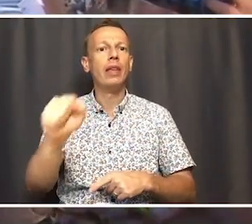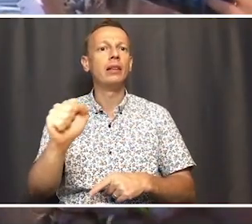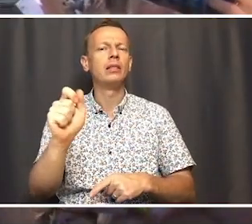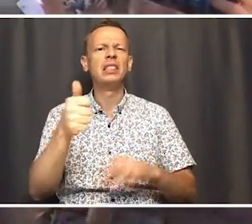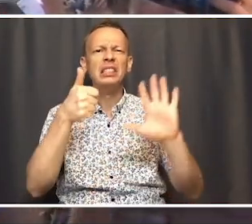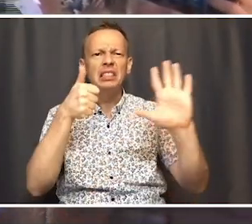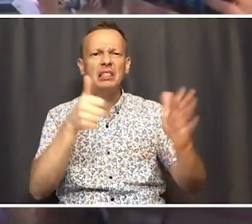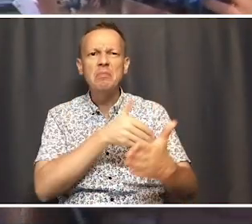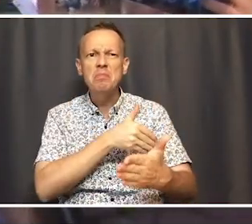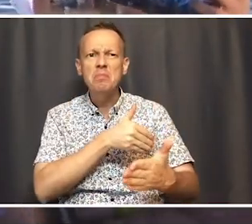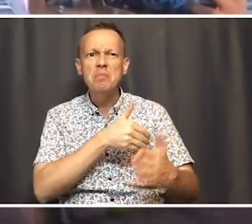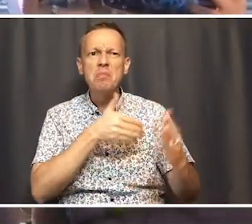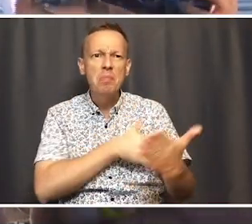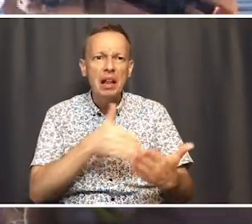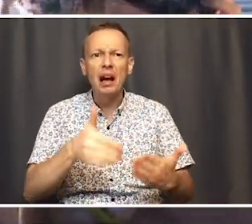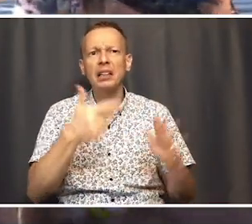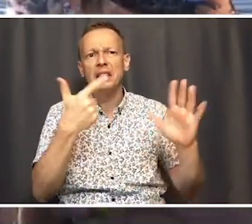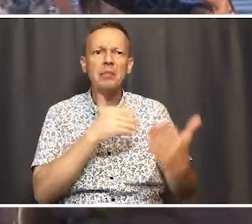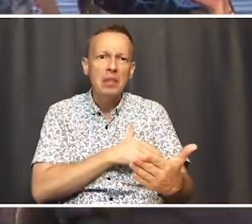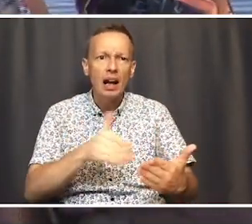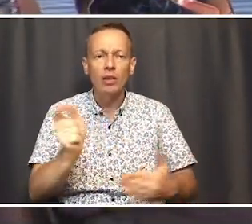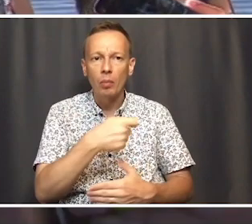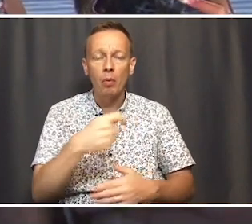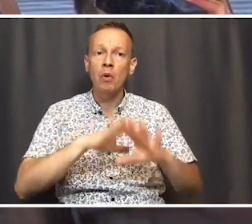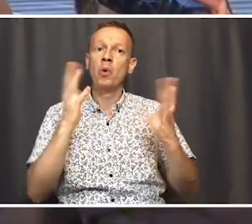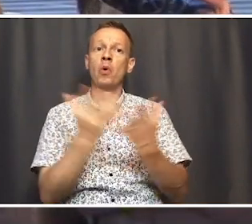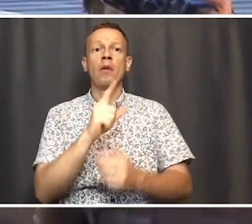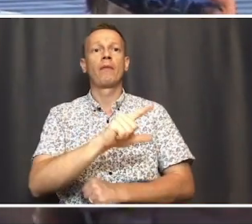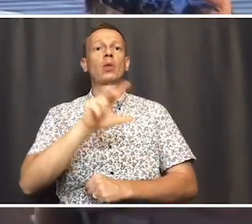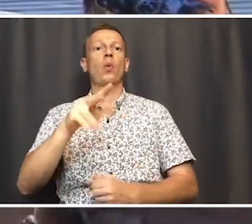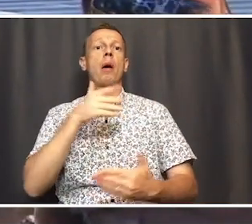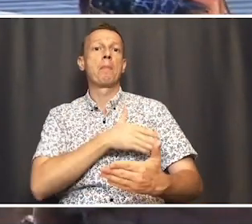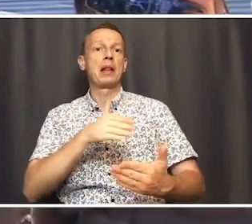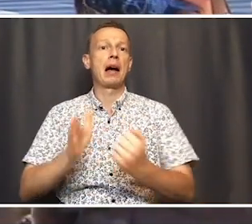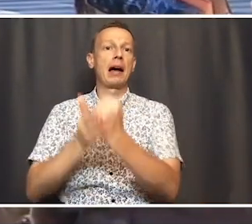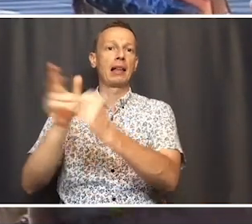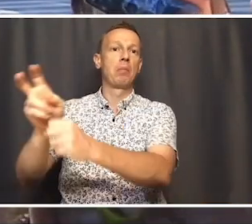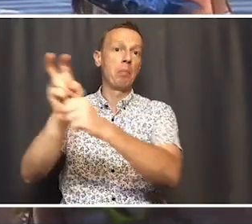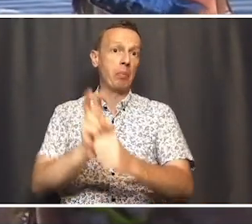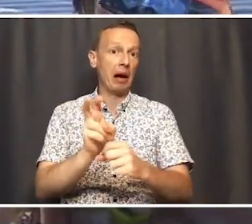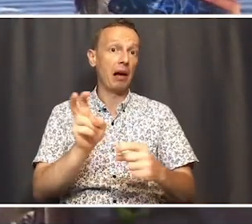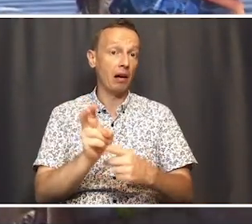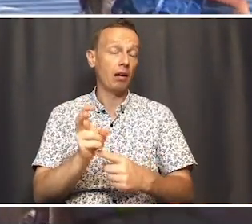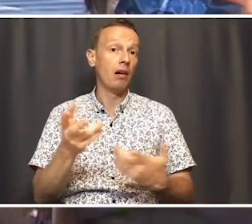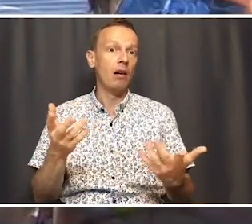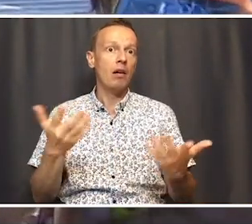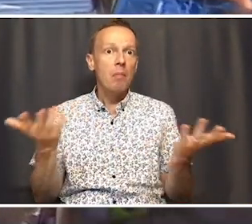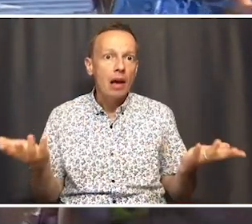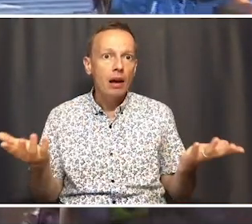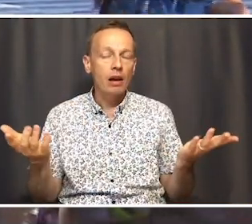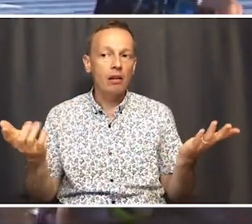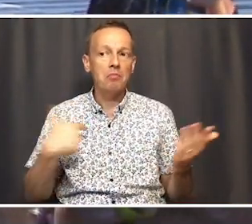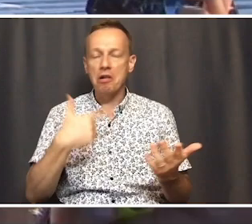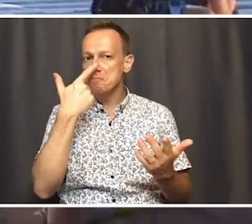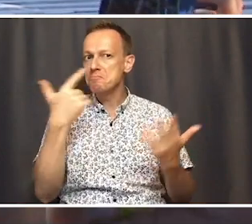6 millions, ou 6 milliards ou 7 milliards. Ça va faire 20, 23 milliards. Et d'après ce que je